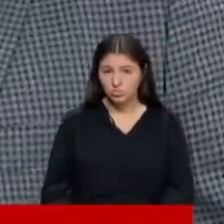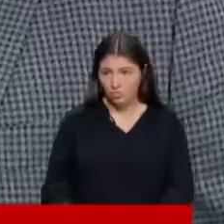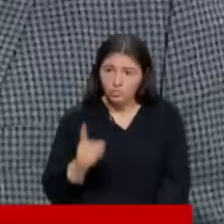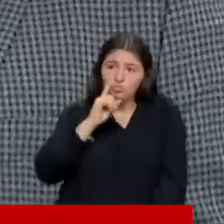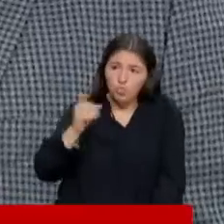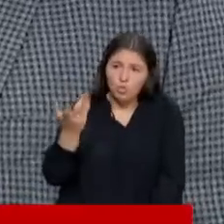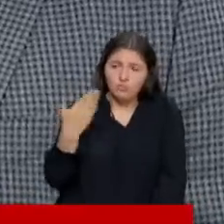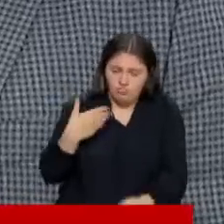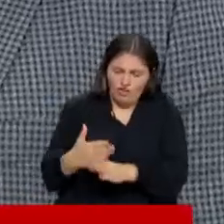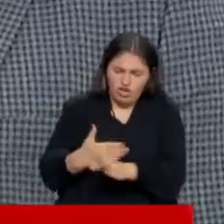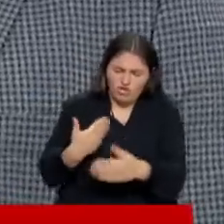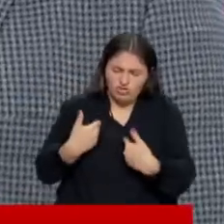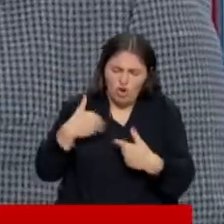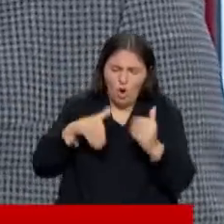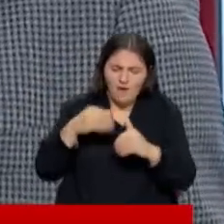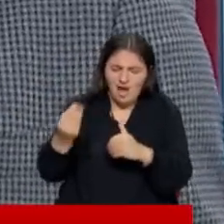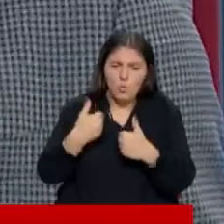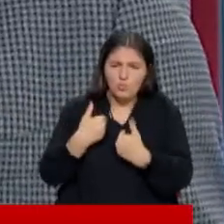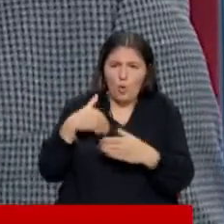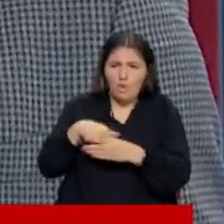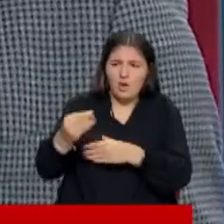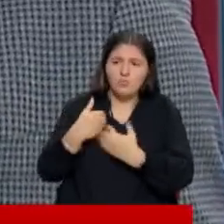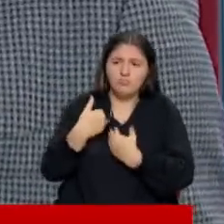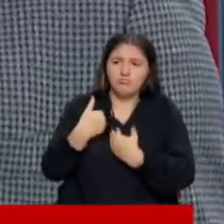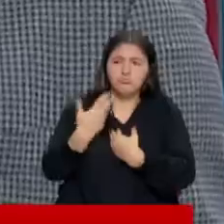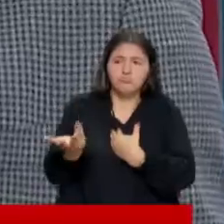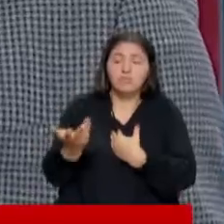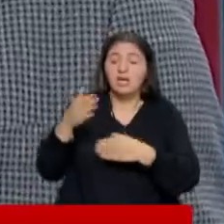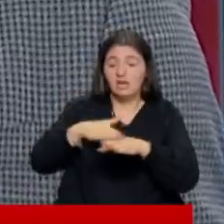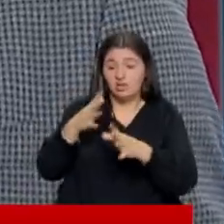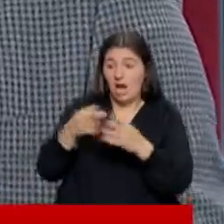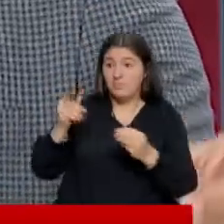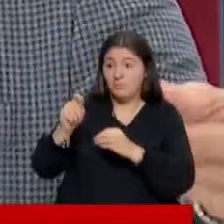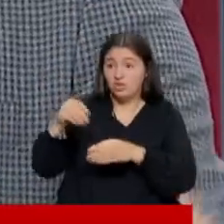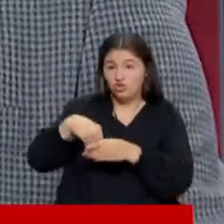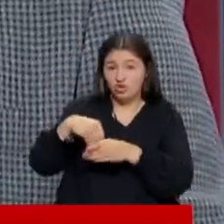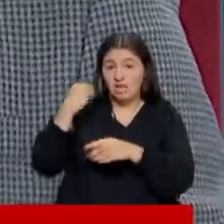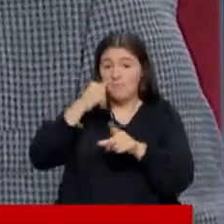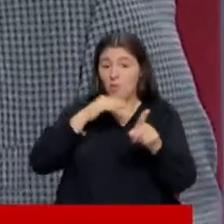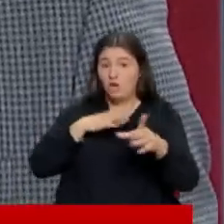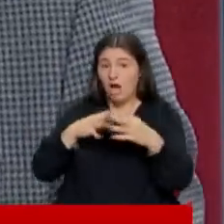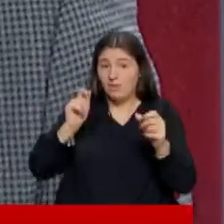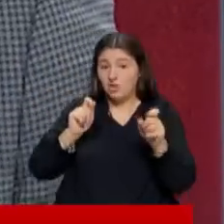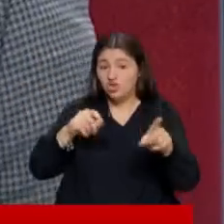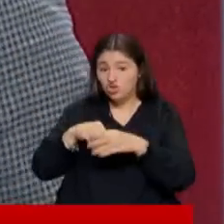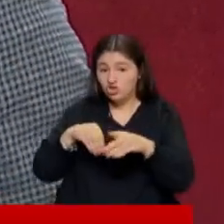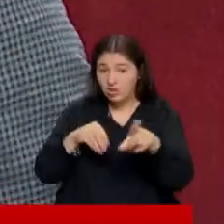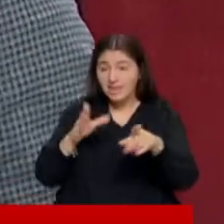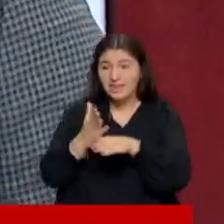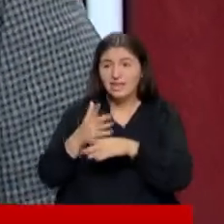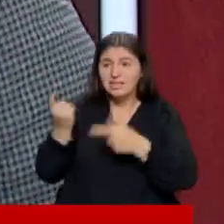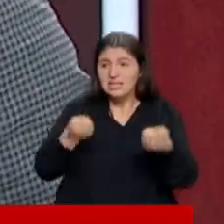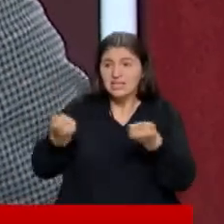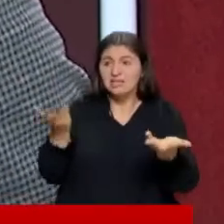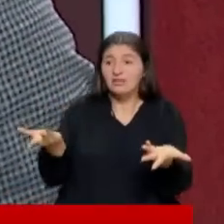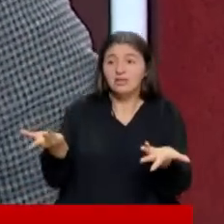soruyorum ya bir vatandaş olarak seçmen olarak soruyorum şimdi Mansur yavaş'ı kaybettirmek için Ekrem imamoğlu'nu kaybettirmek için niye